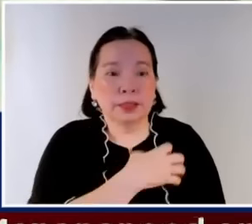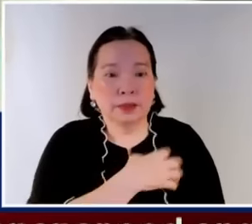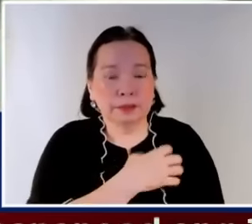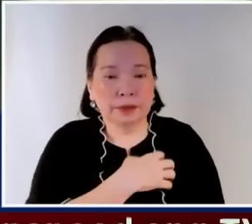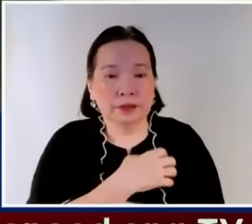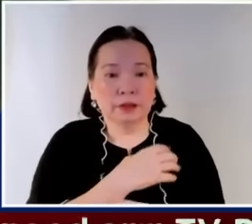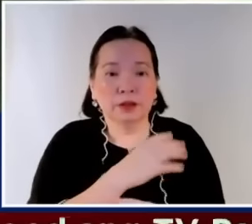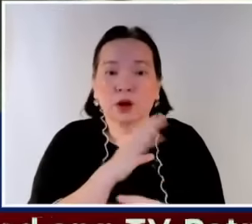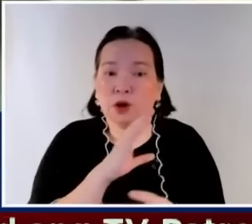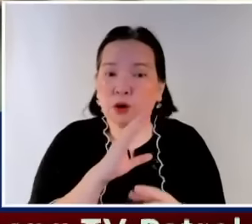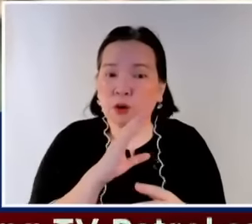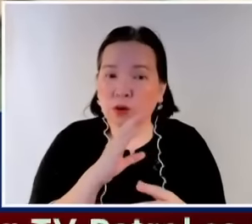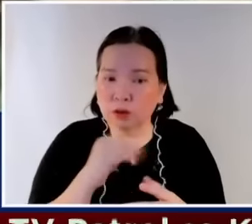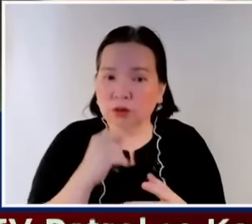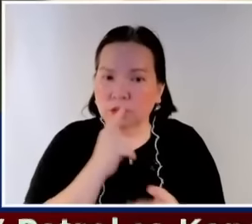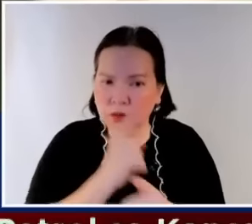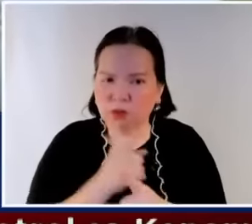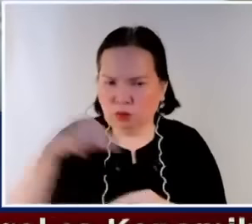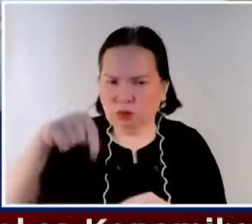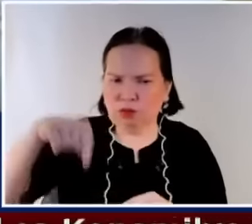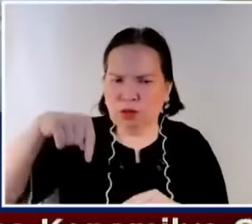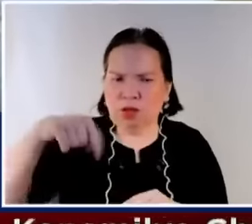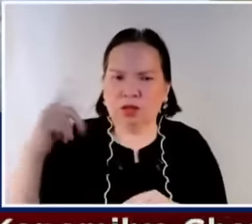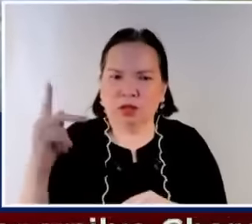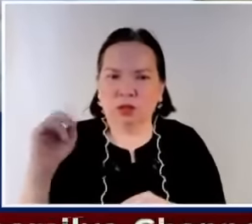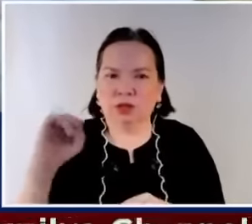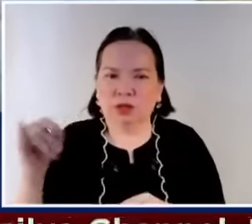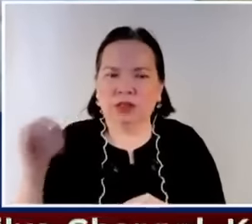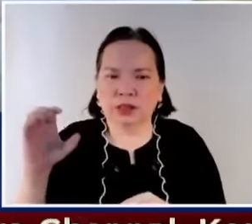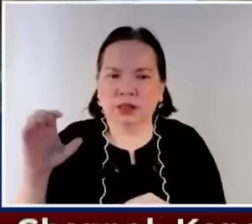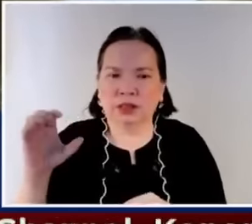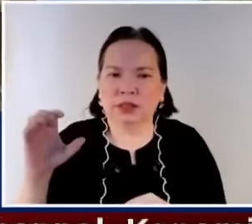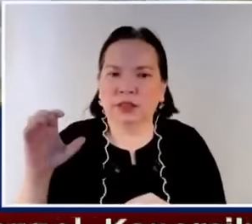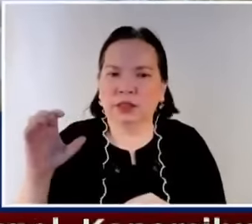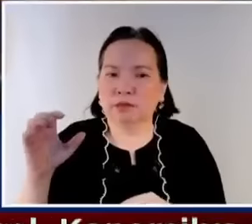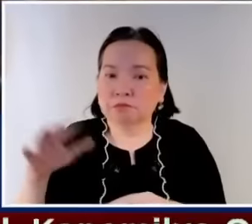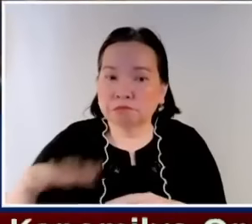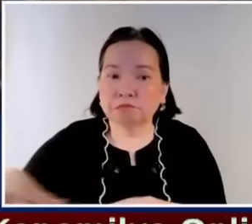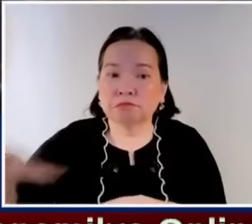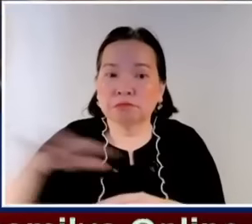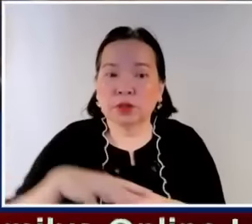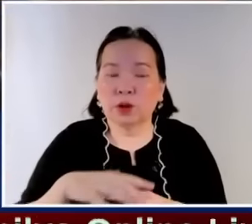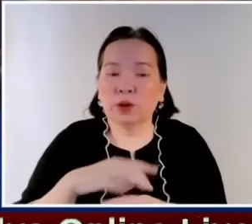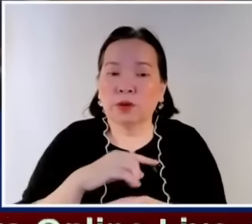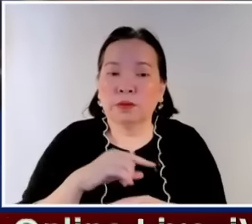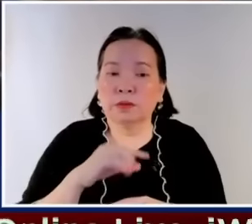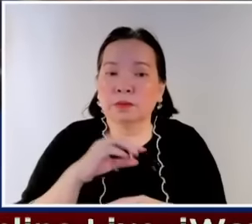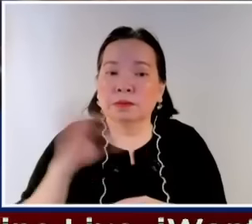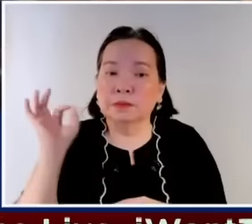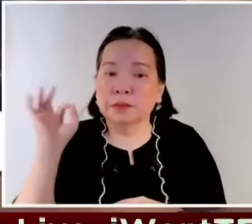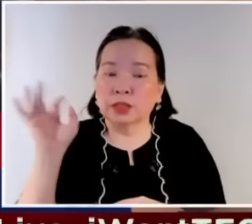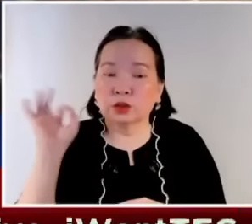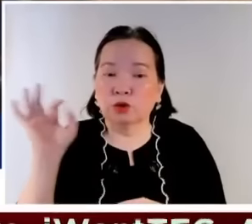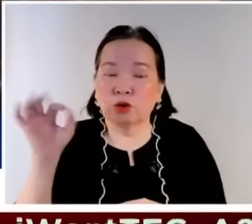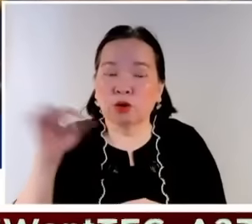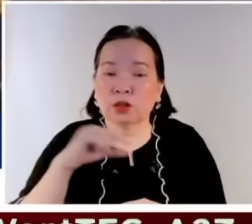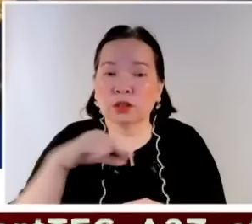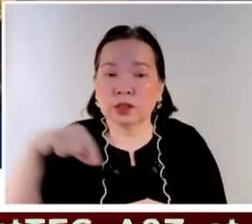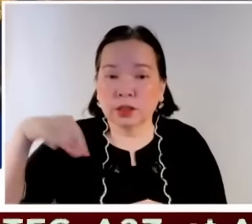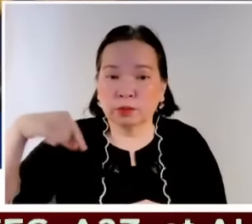loob lang ng KOJC compound si Pastor Quiboloy at iba pang akusado. Yes, that's what the